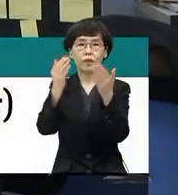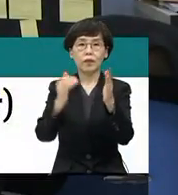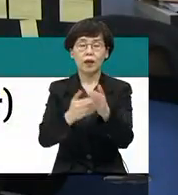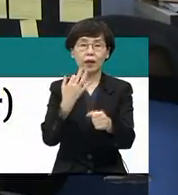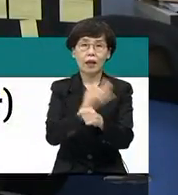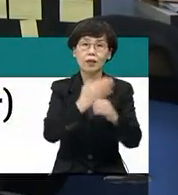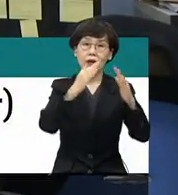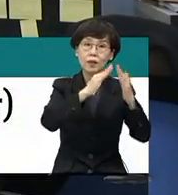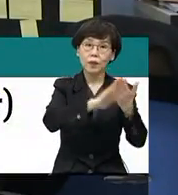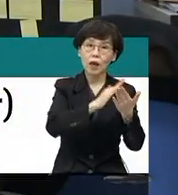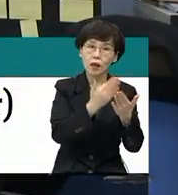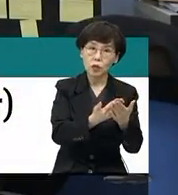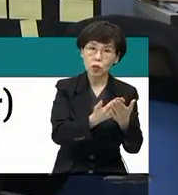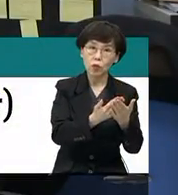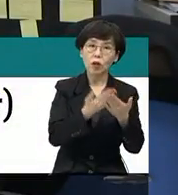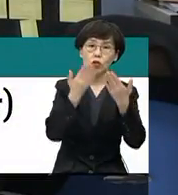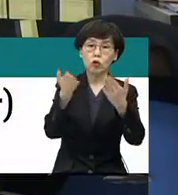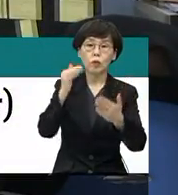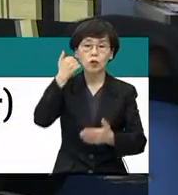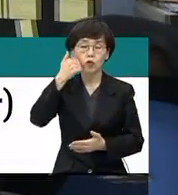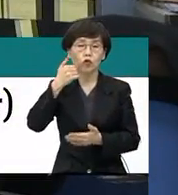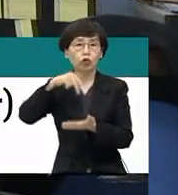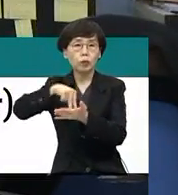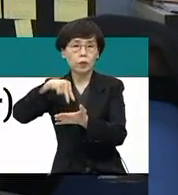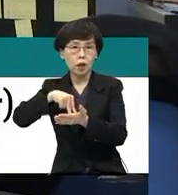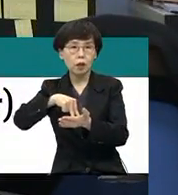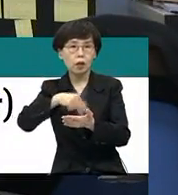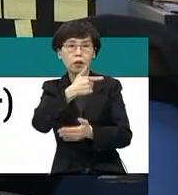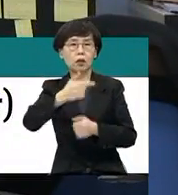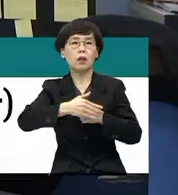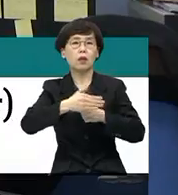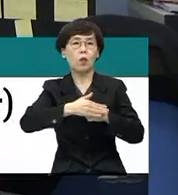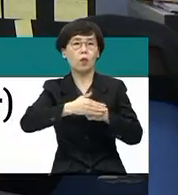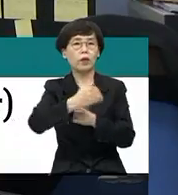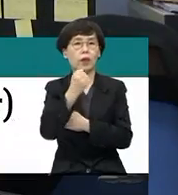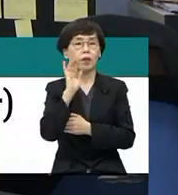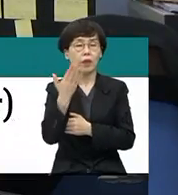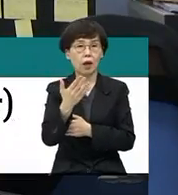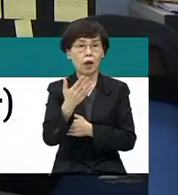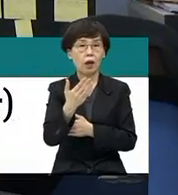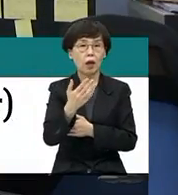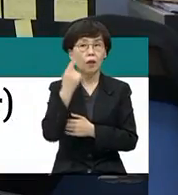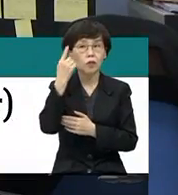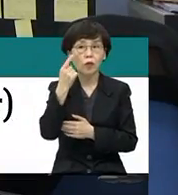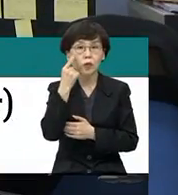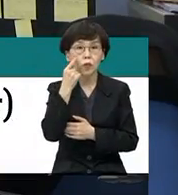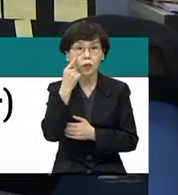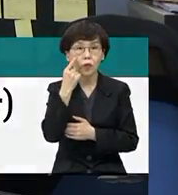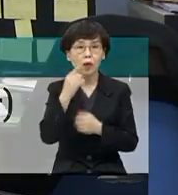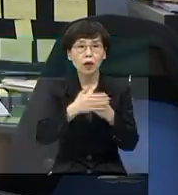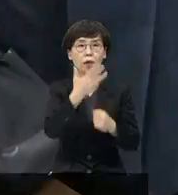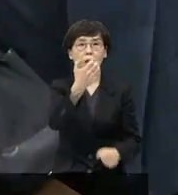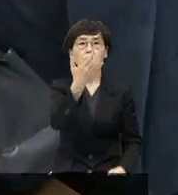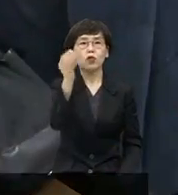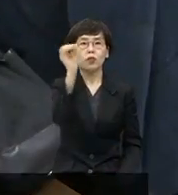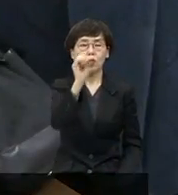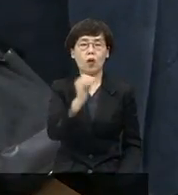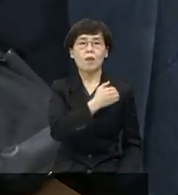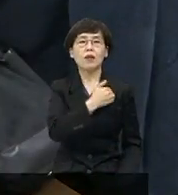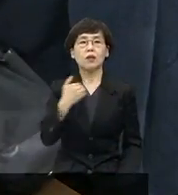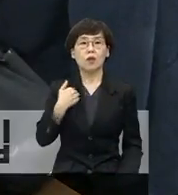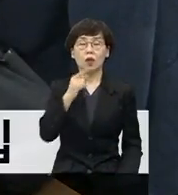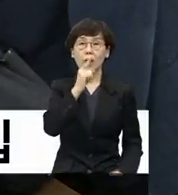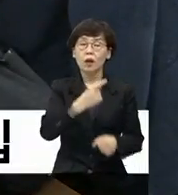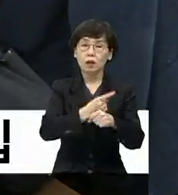주택 개조가 누군가에는 큰 힘이 됩니다. 설문조사 결과 89% 이상의 분들이 만족하고 있습니다.